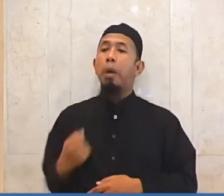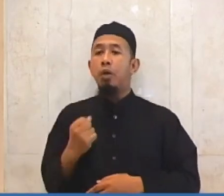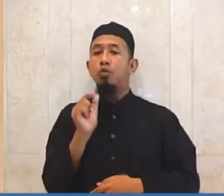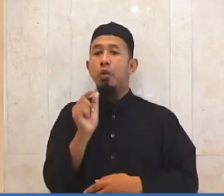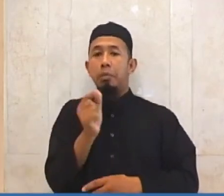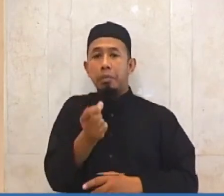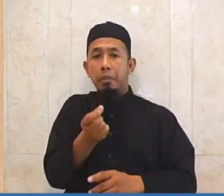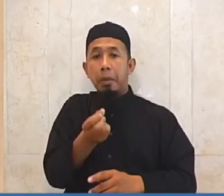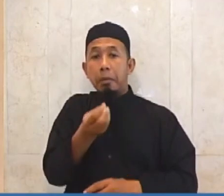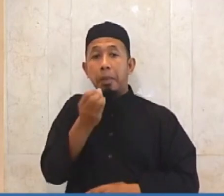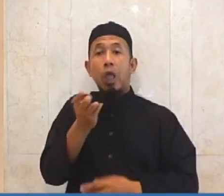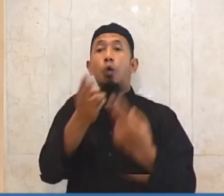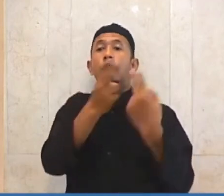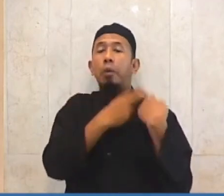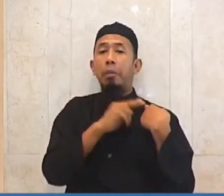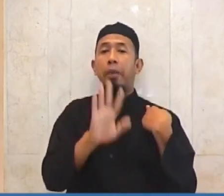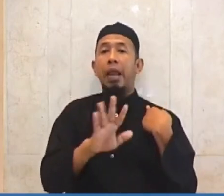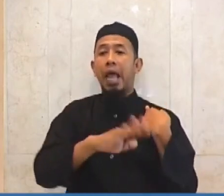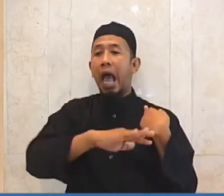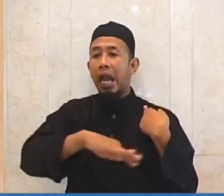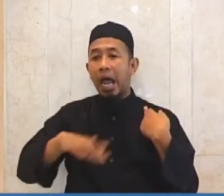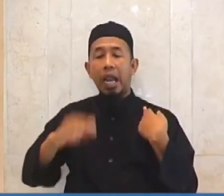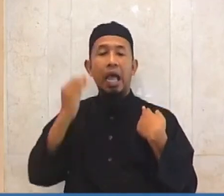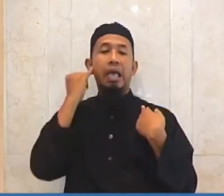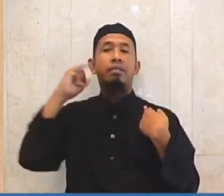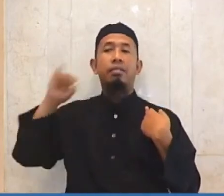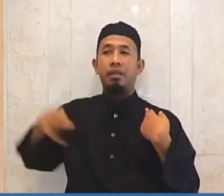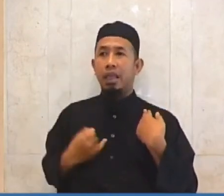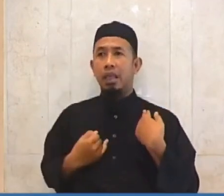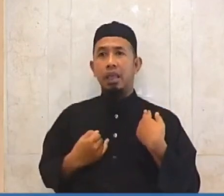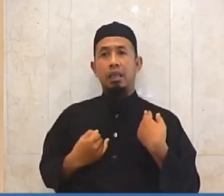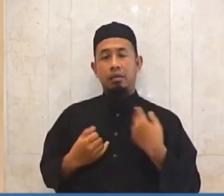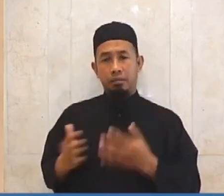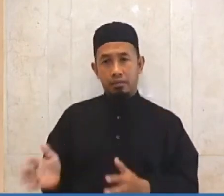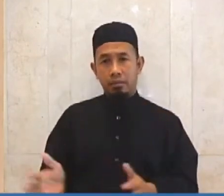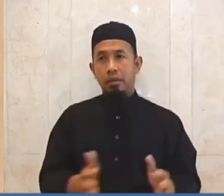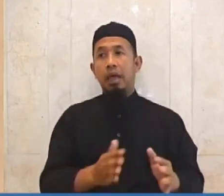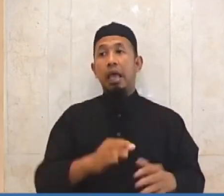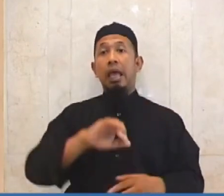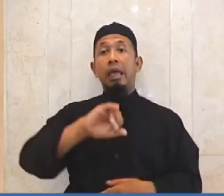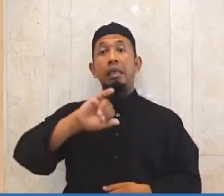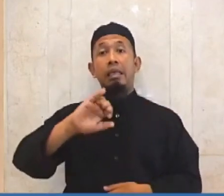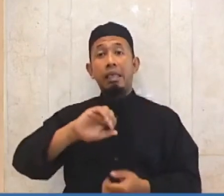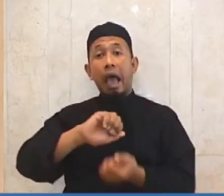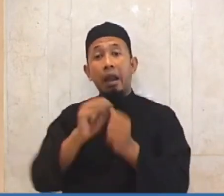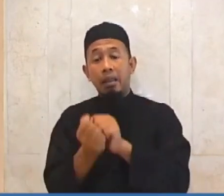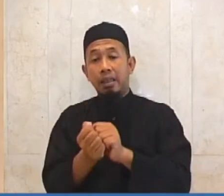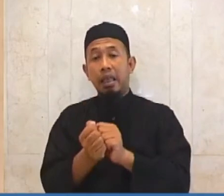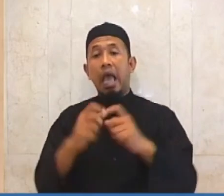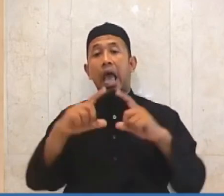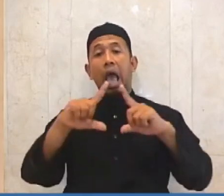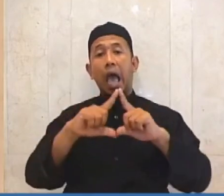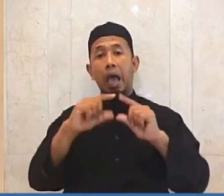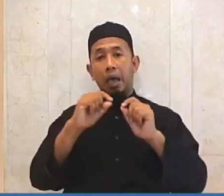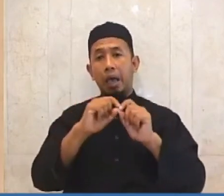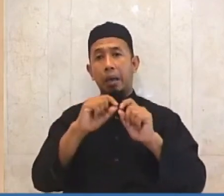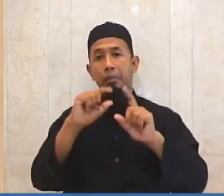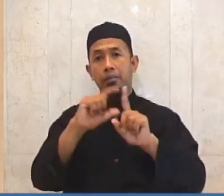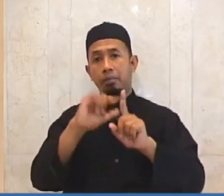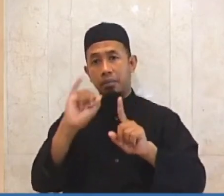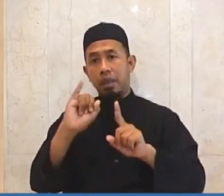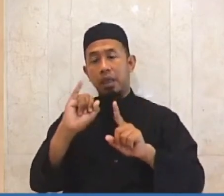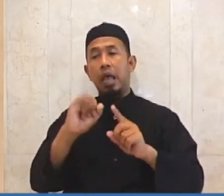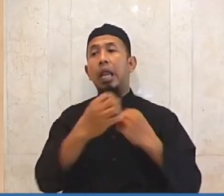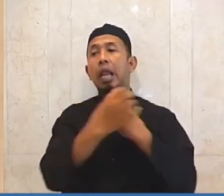k dalam konteks abdi negara maka kita semua punya tanggung jawab di negara punya tanggung